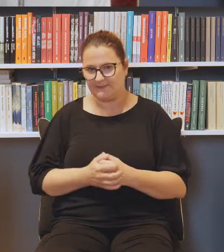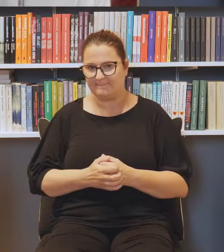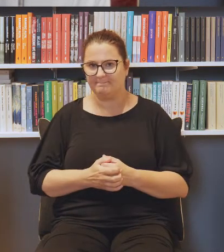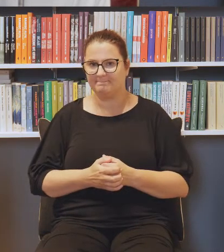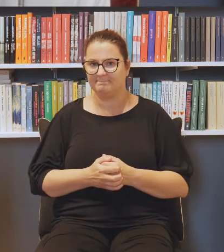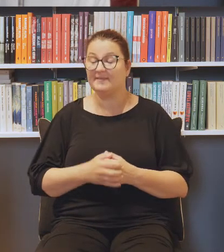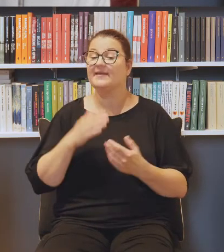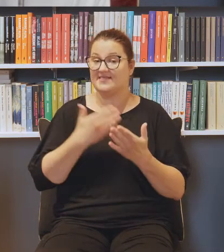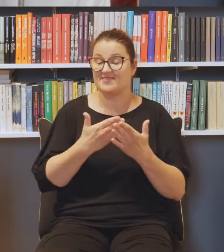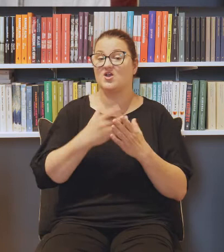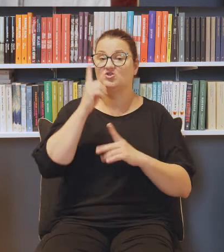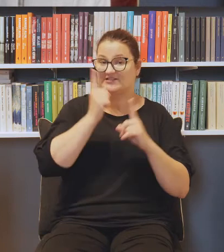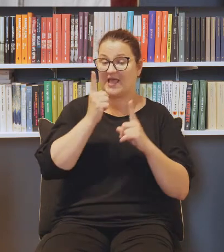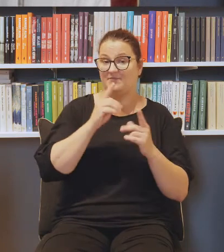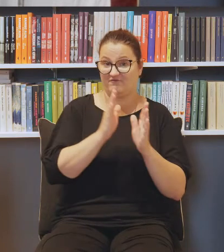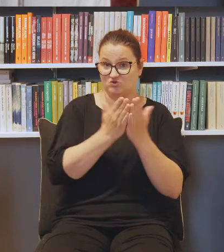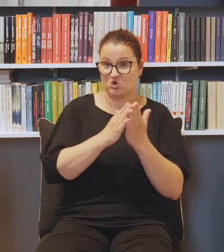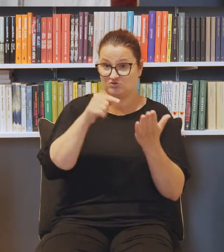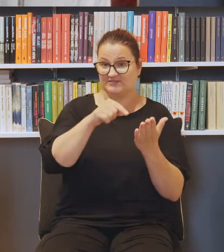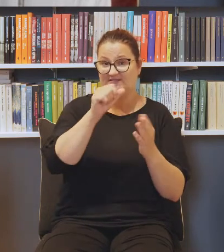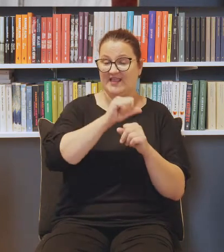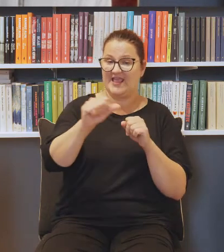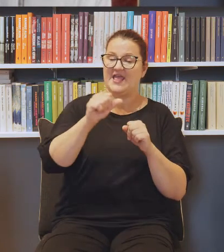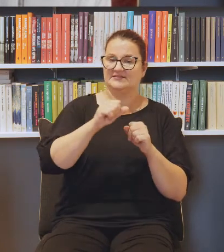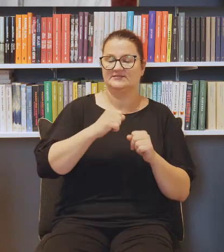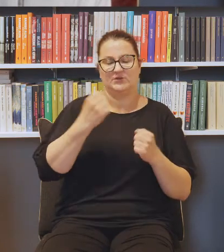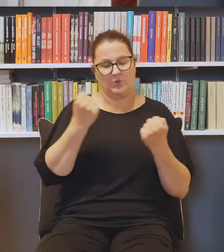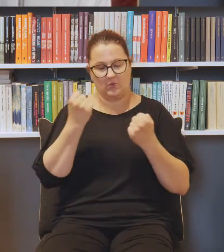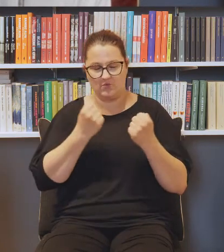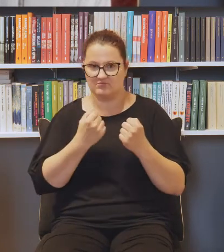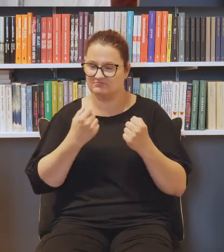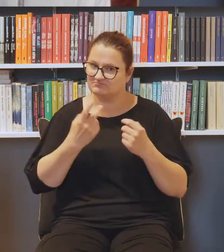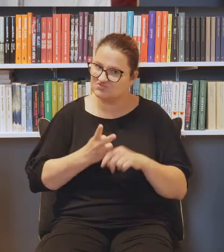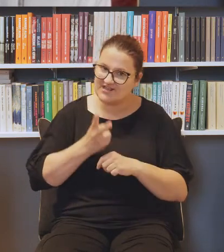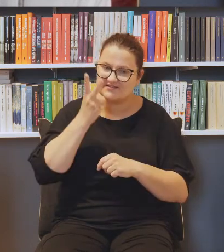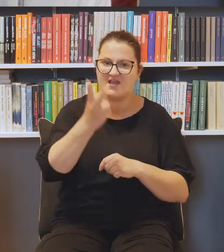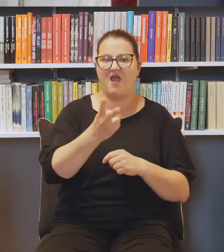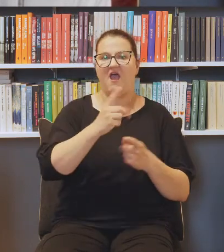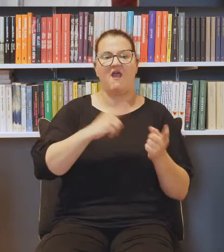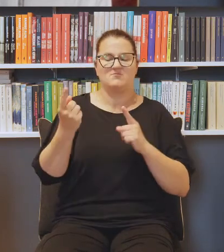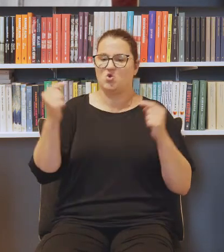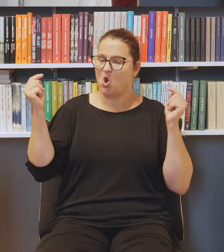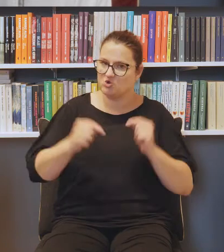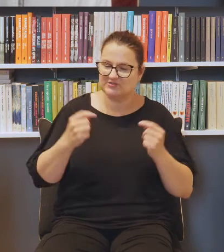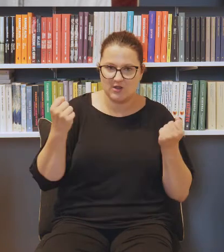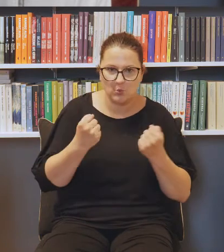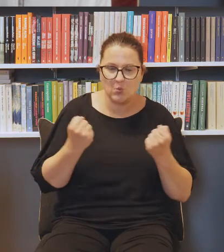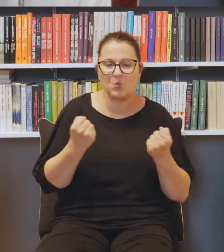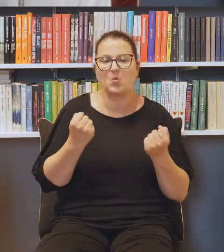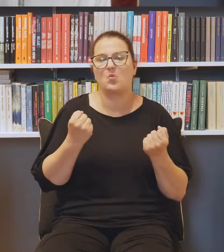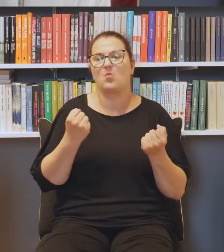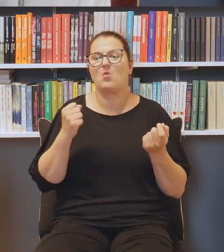I dlatego czasami w tej książce też jest hiperbola, czasami są takie ostre kontrasty, na przykład